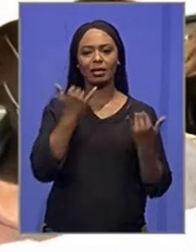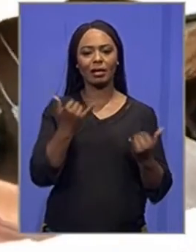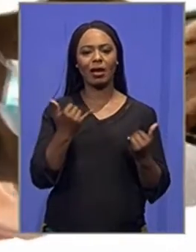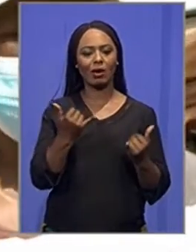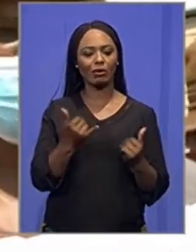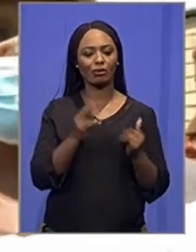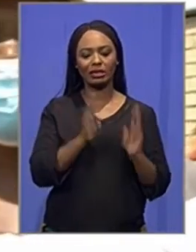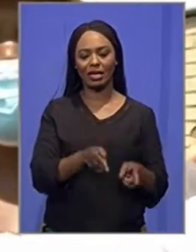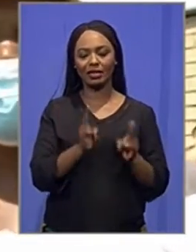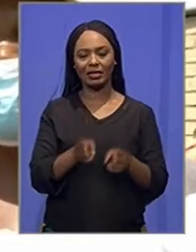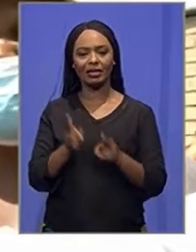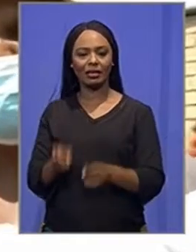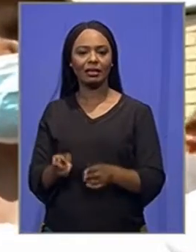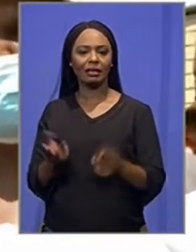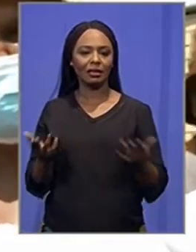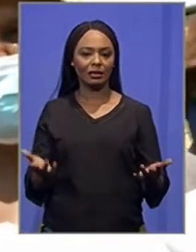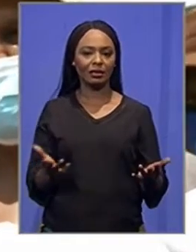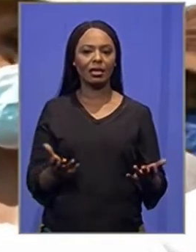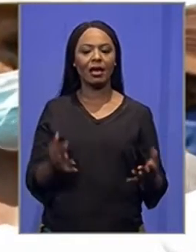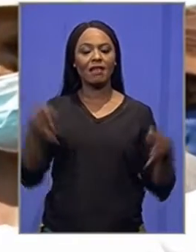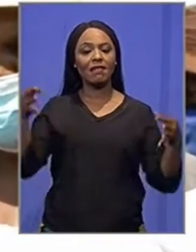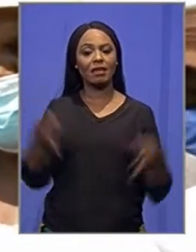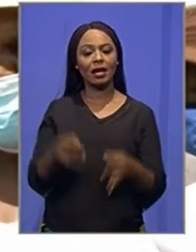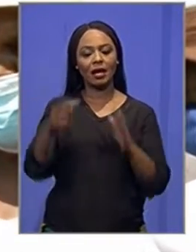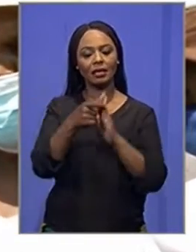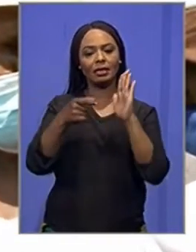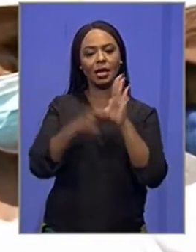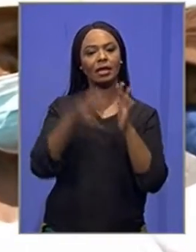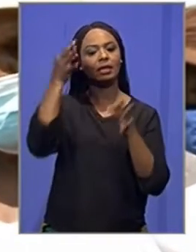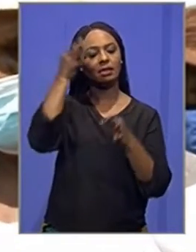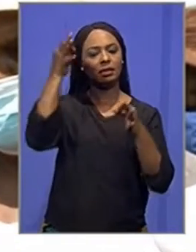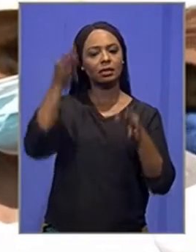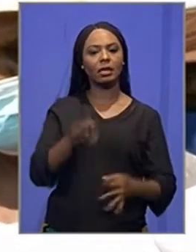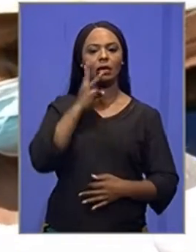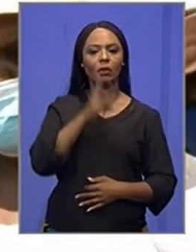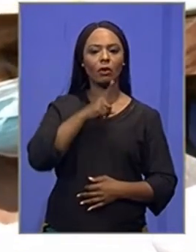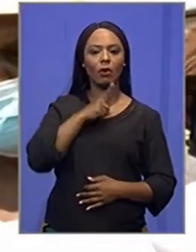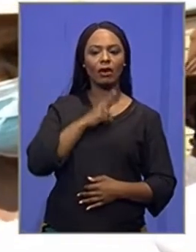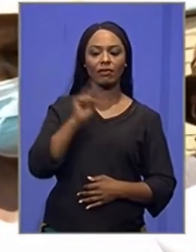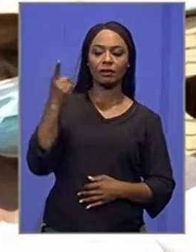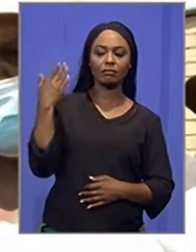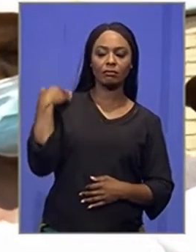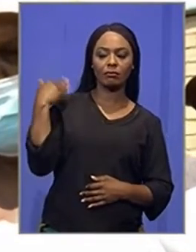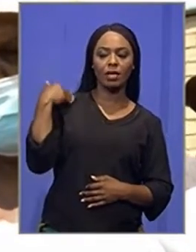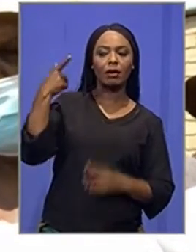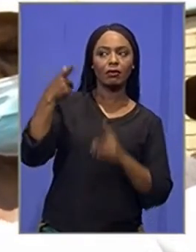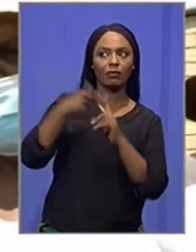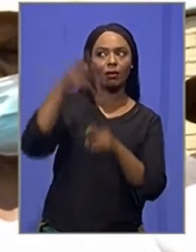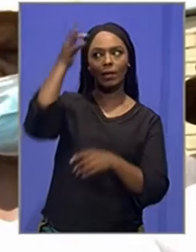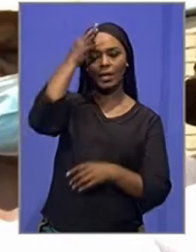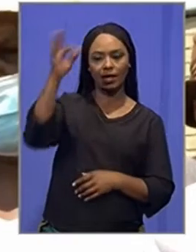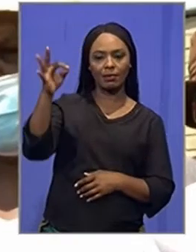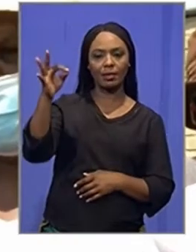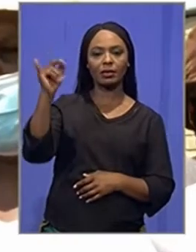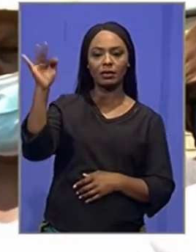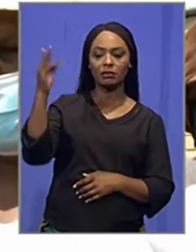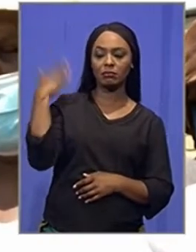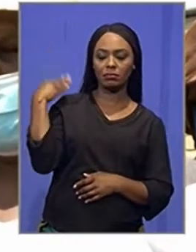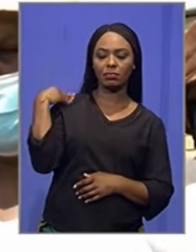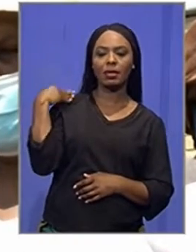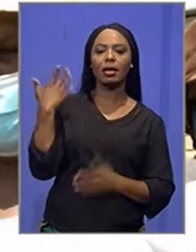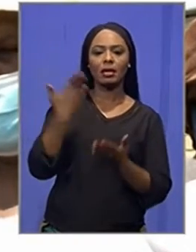boloka le re tlo go e diseta morago ka bona khale re imetse puso e tle pele mo go rona a e fetsa go tswa mo go rona ke gone re tlo go sala re dula mo